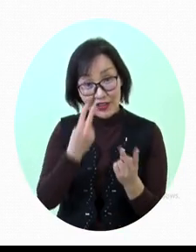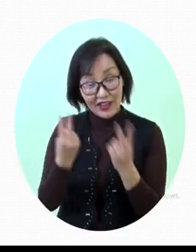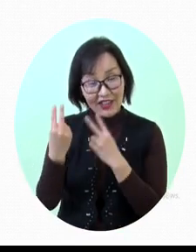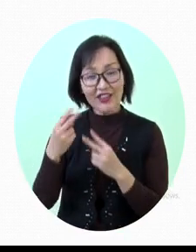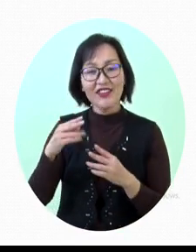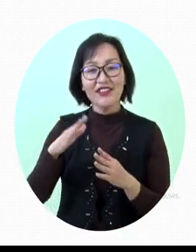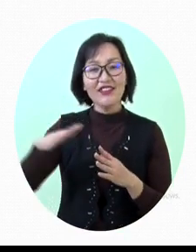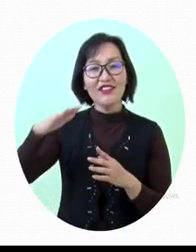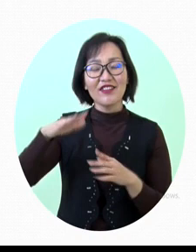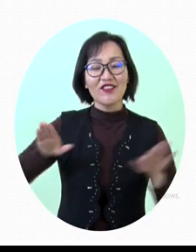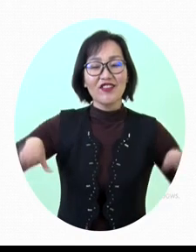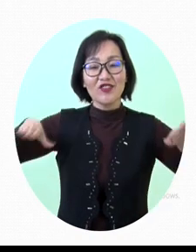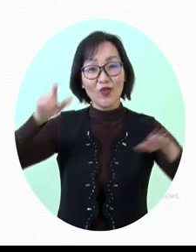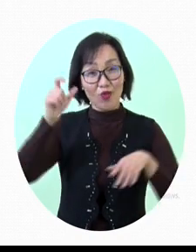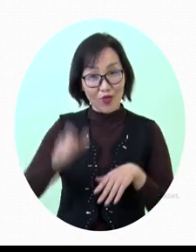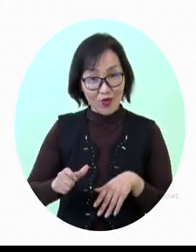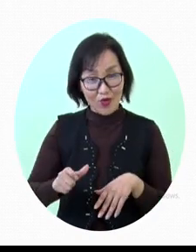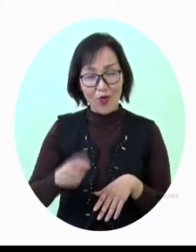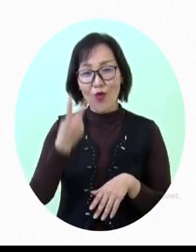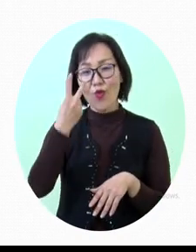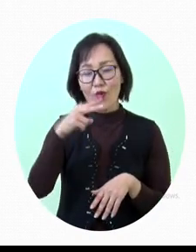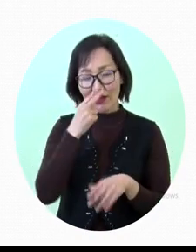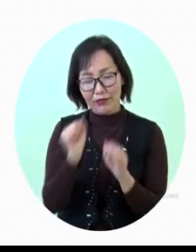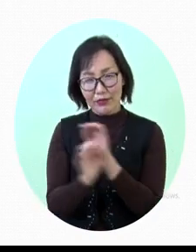За зураг дээр нисдэг хүн,